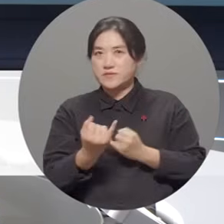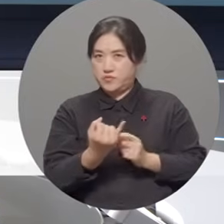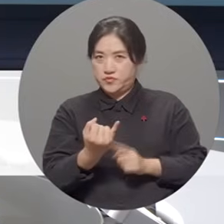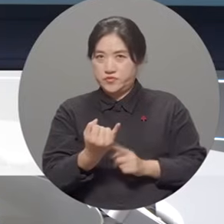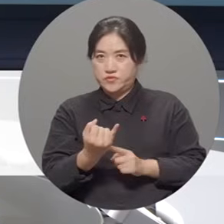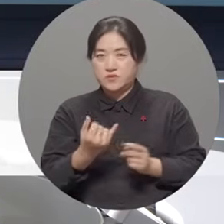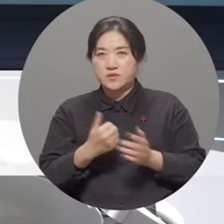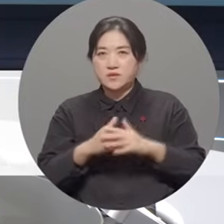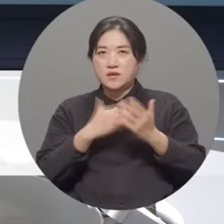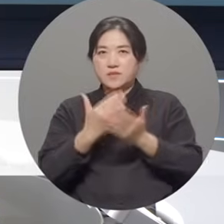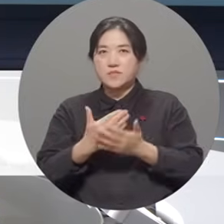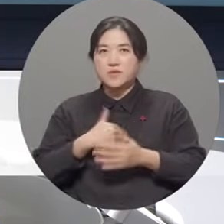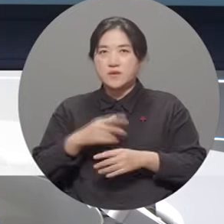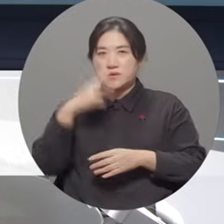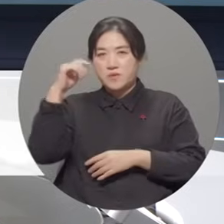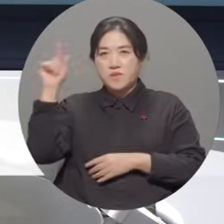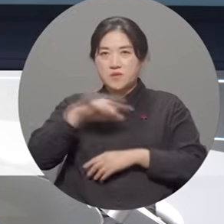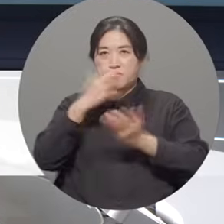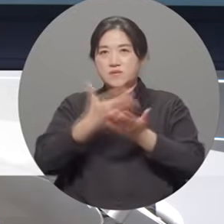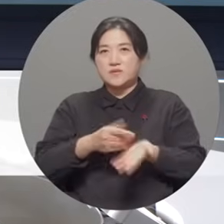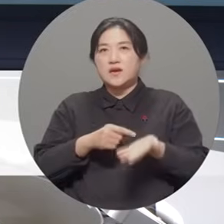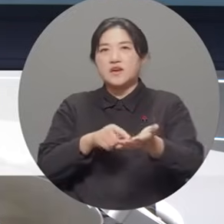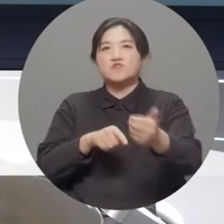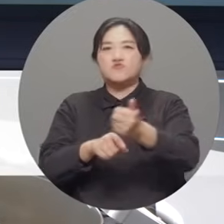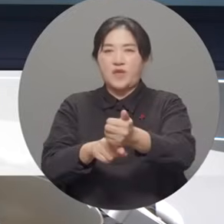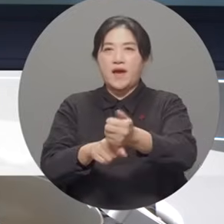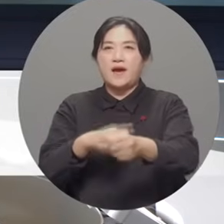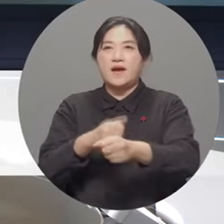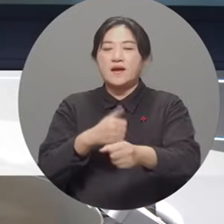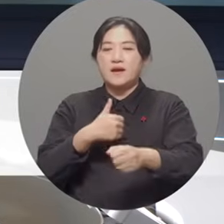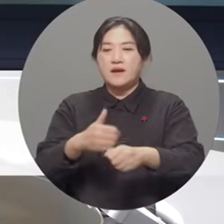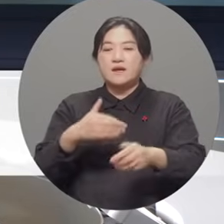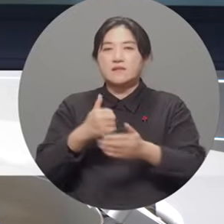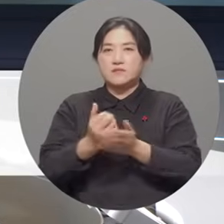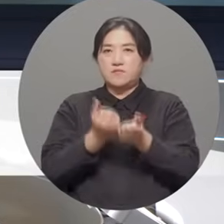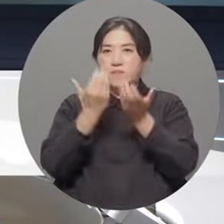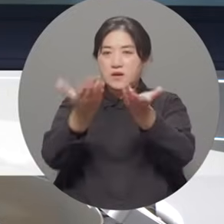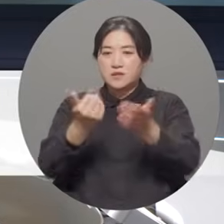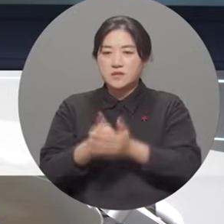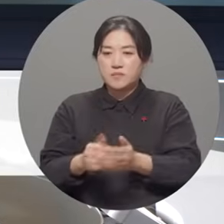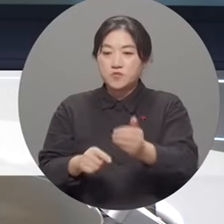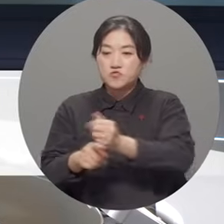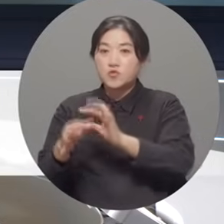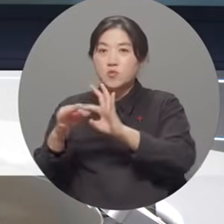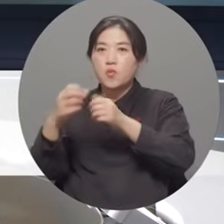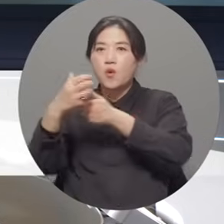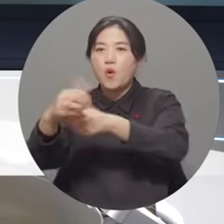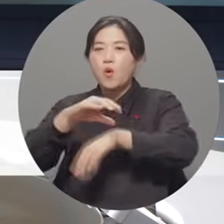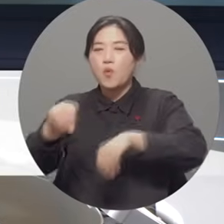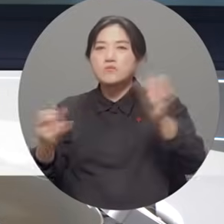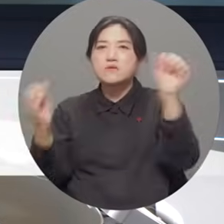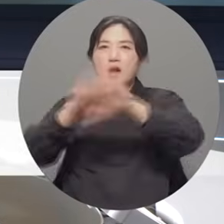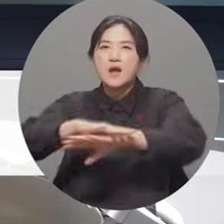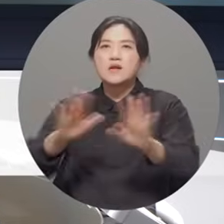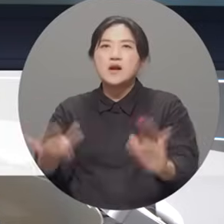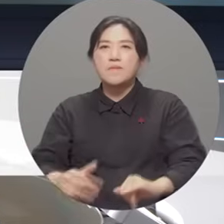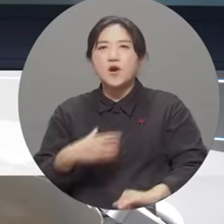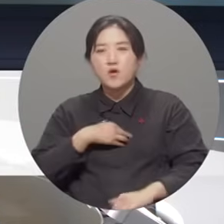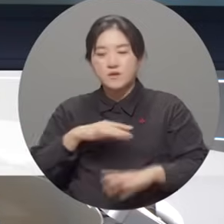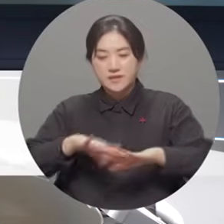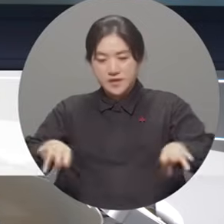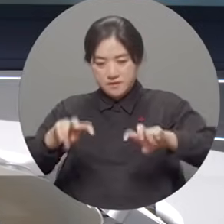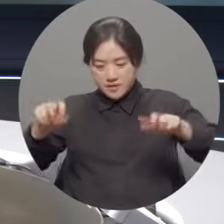내고 수사에 협조하겠다면서도 수사로 사건을 덮을 수도 있다면서 이번 사건이 제대로 파헤쳐지기를 바란다고